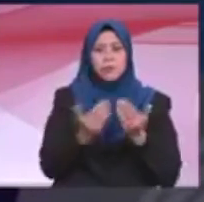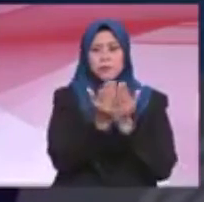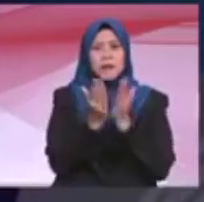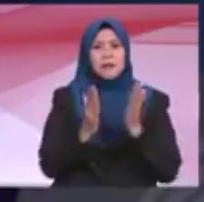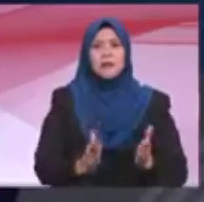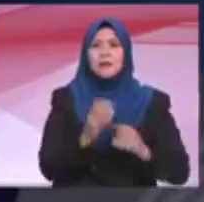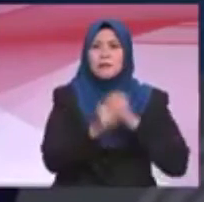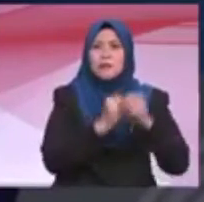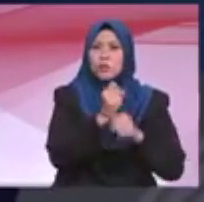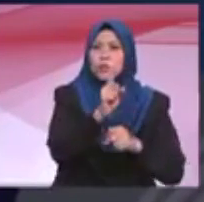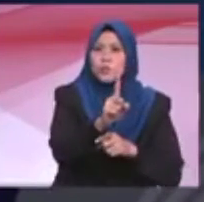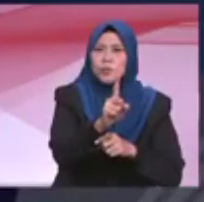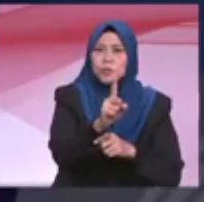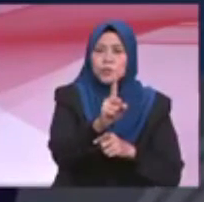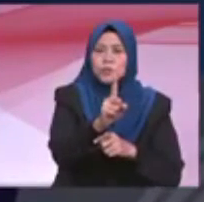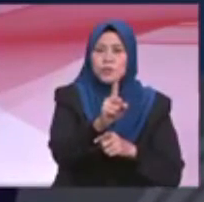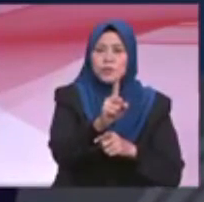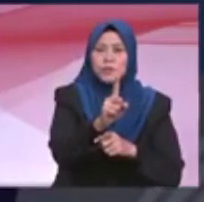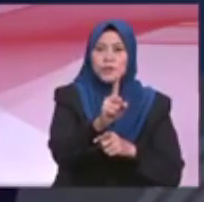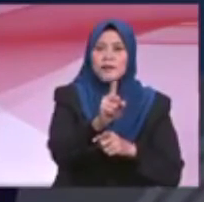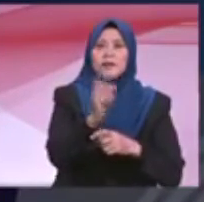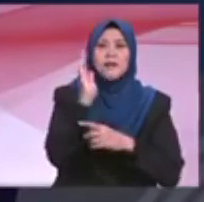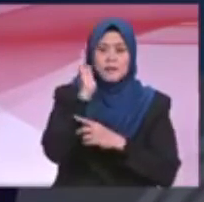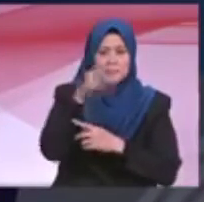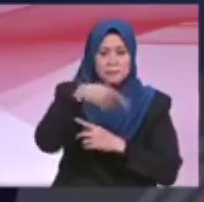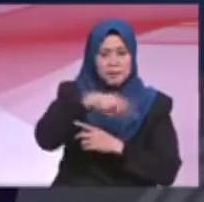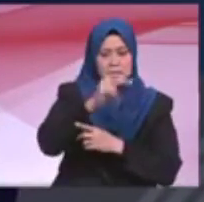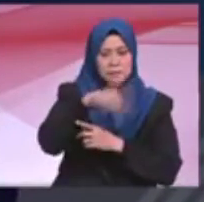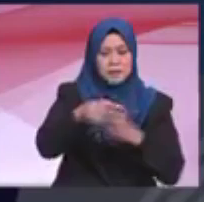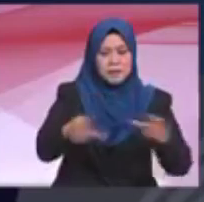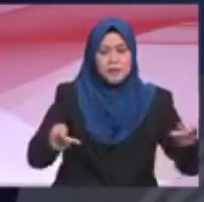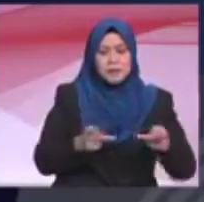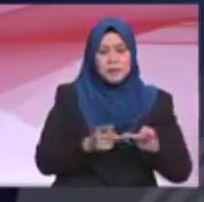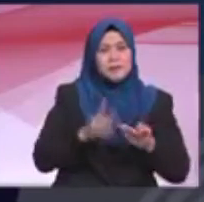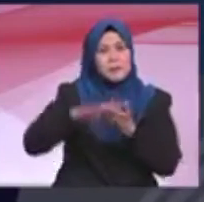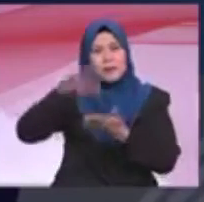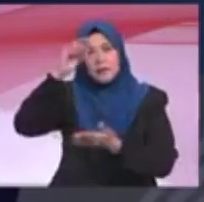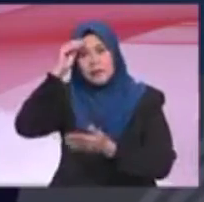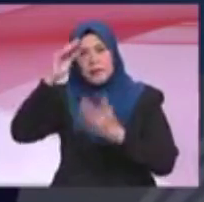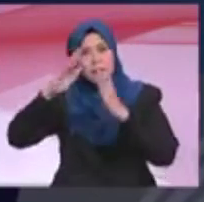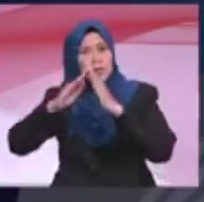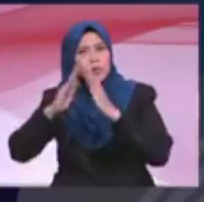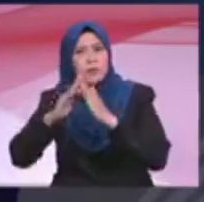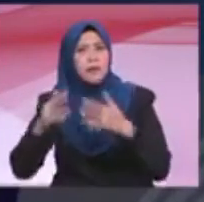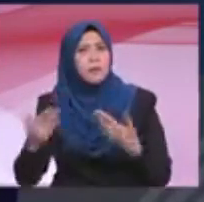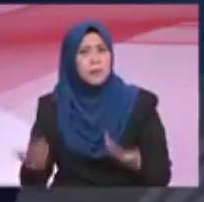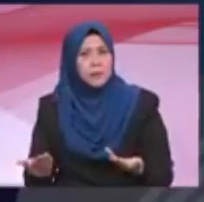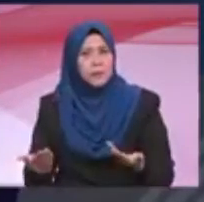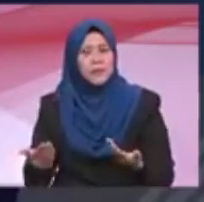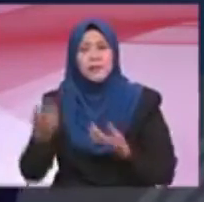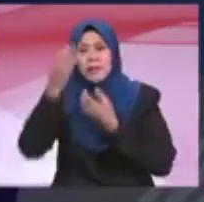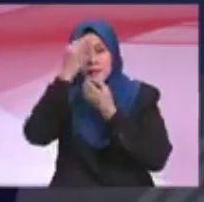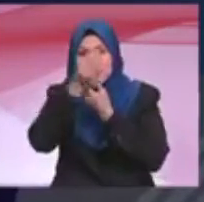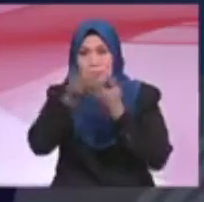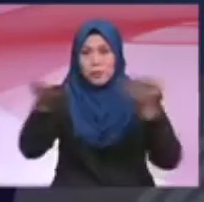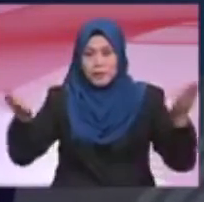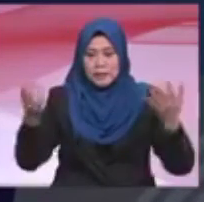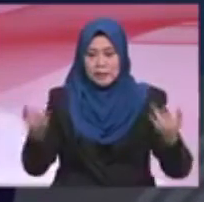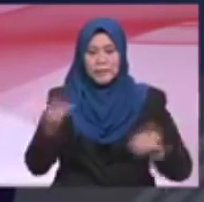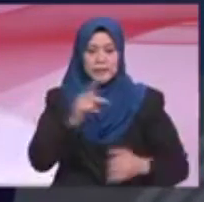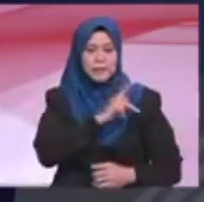PKP ingin akan melaksanakan pembelajaran di rumah. Ya, untuk makluman ibu bapa, pihak